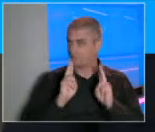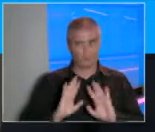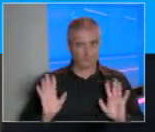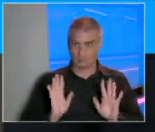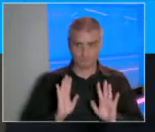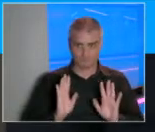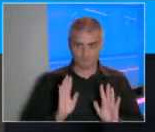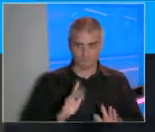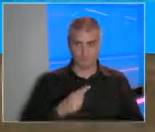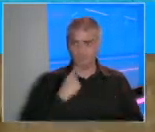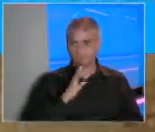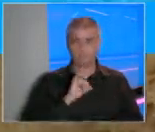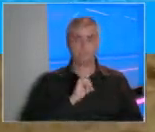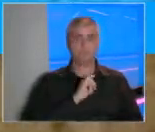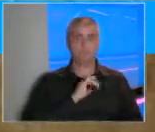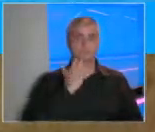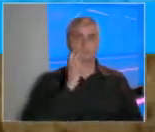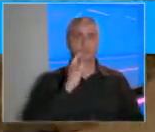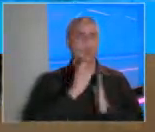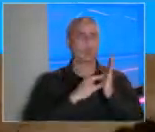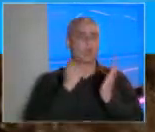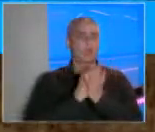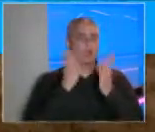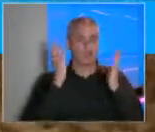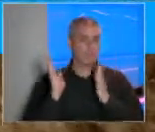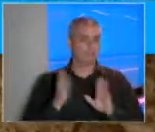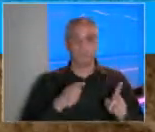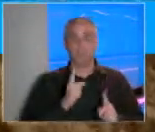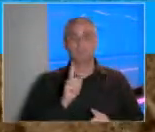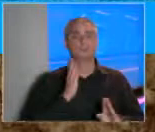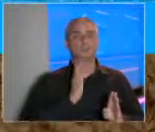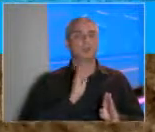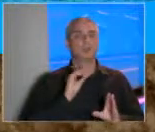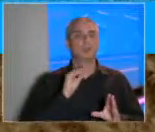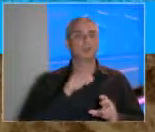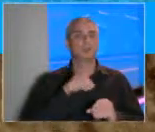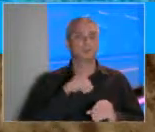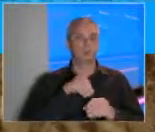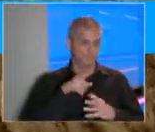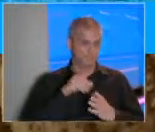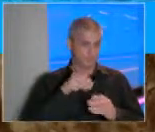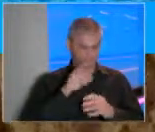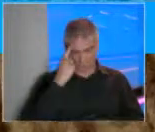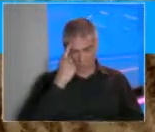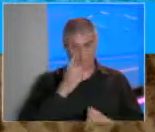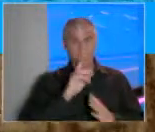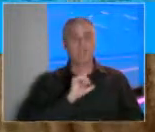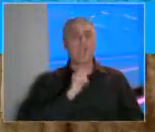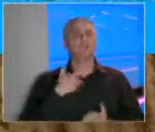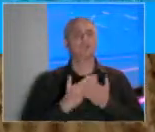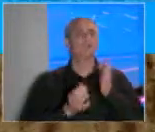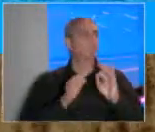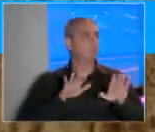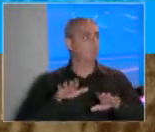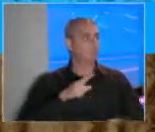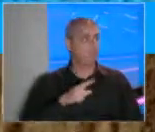זאת אומרת, מה שמעניין בסיפור של חוק ההסדרה, זה מי שנכנס לתוך עובי הקורה, יודע שהיועץ המשפטי לממשלה,